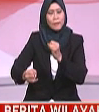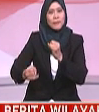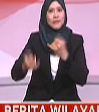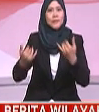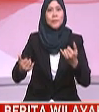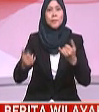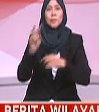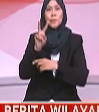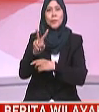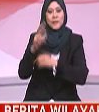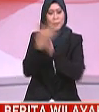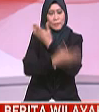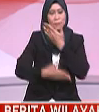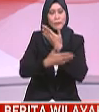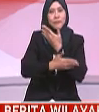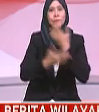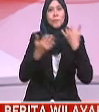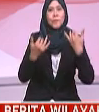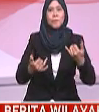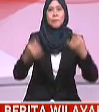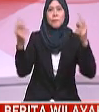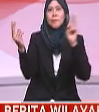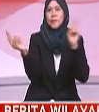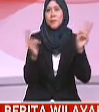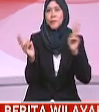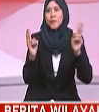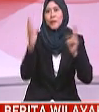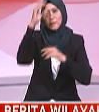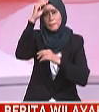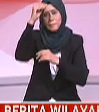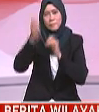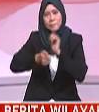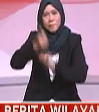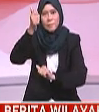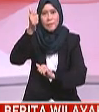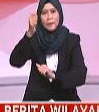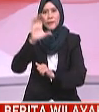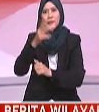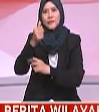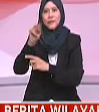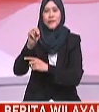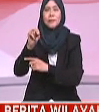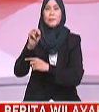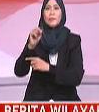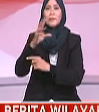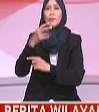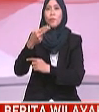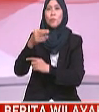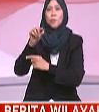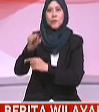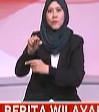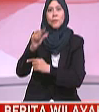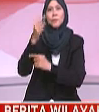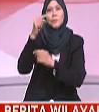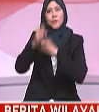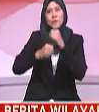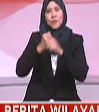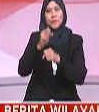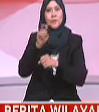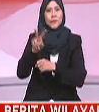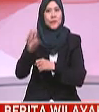kemarau dua dekad negara dalam acara bergu lelaki yang hanya dimenangi oleh Chan Kim Wai Hong Chiu Hun pada